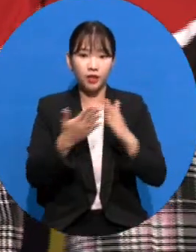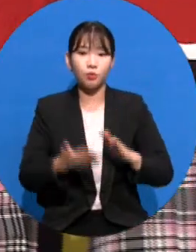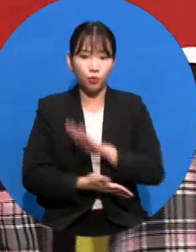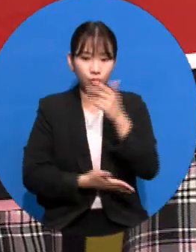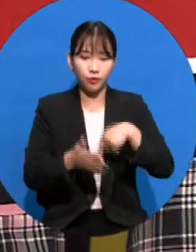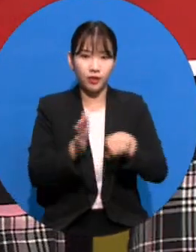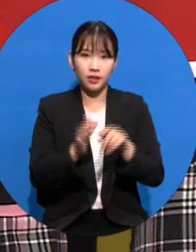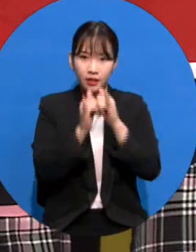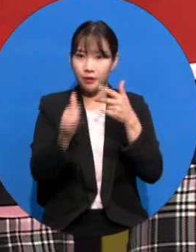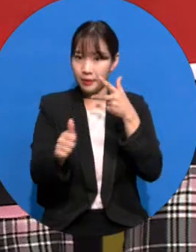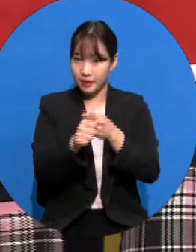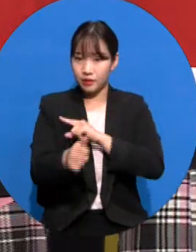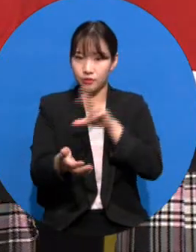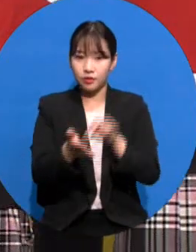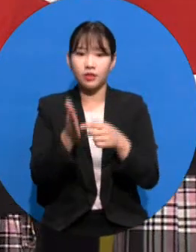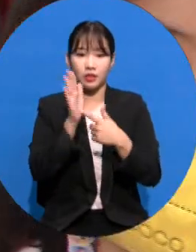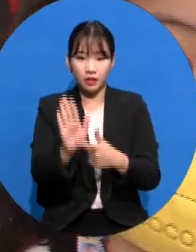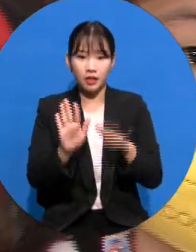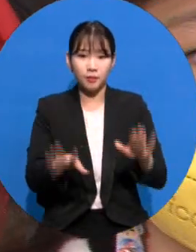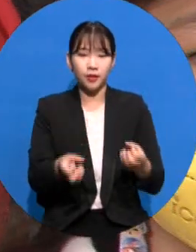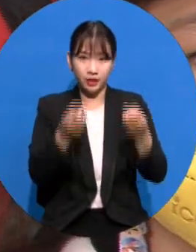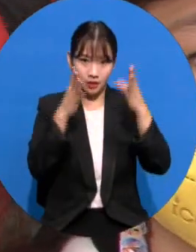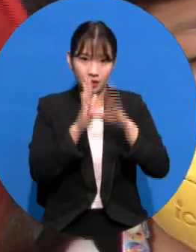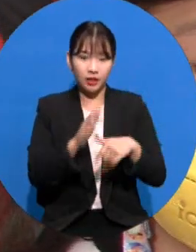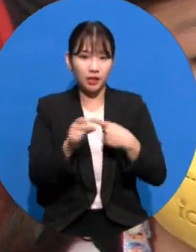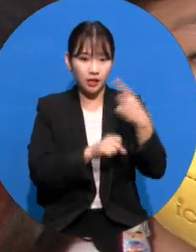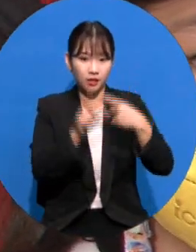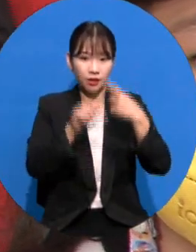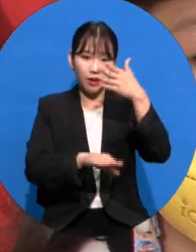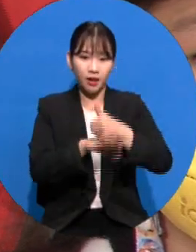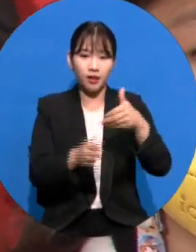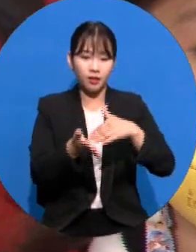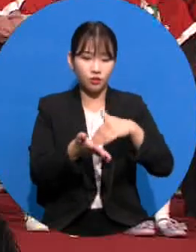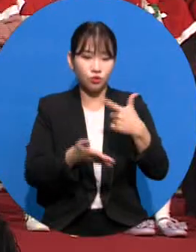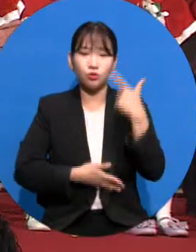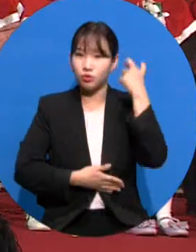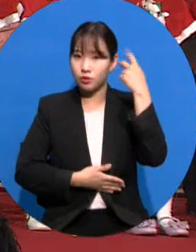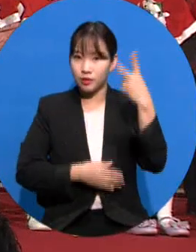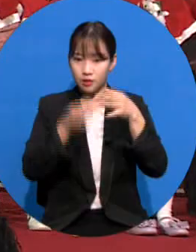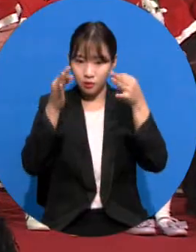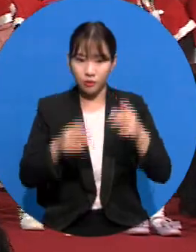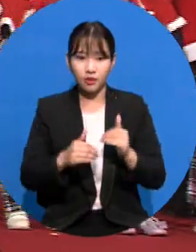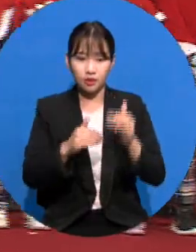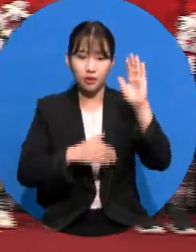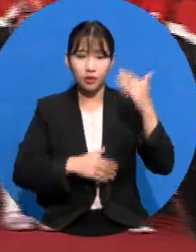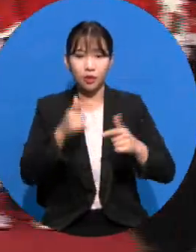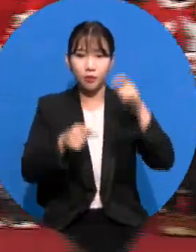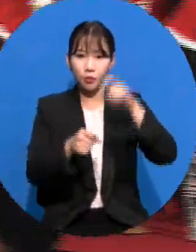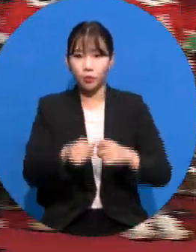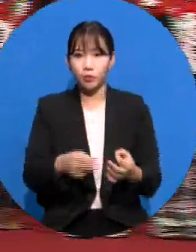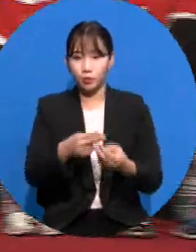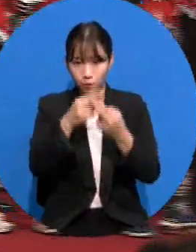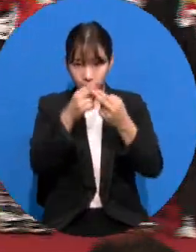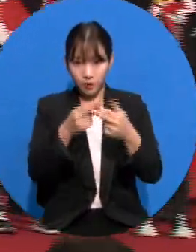위한 사회 백신이라는 슬로건을 내세운 이번 캠페인은 내년 1월 말까지 62일 동안 펼쳐지고 목표